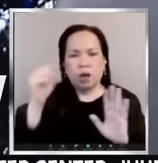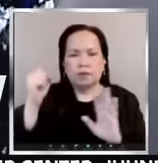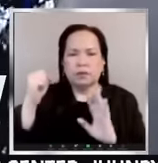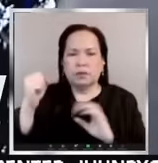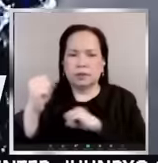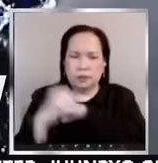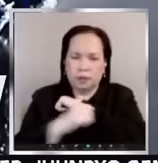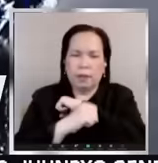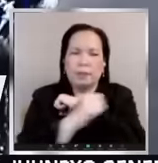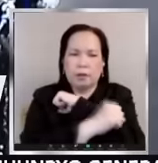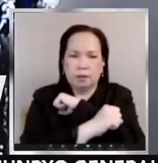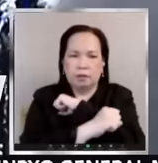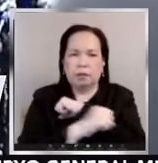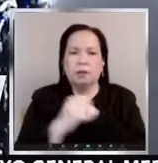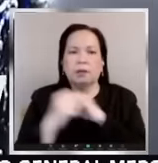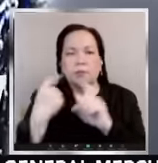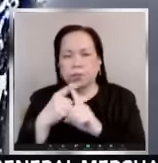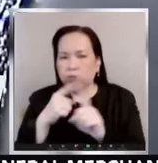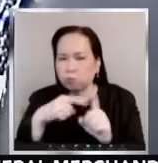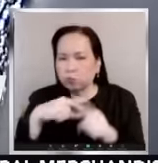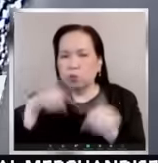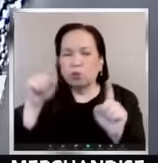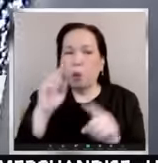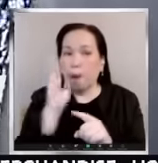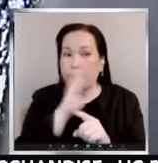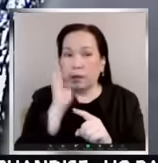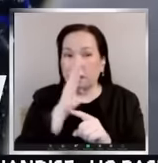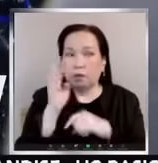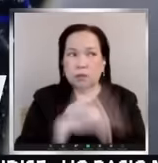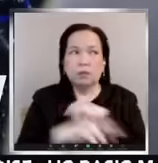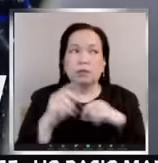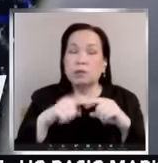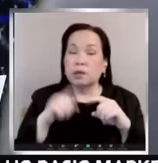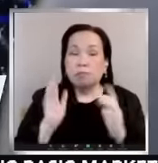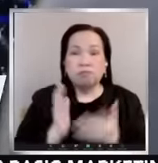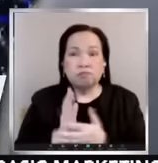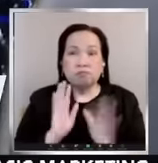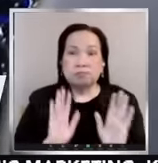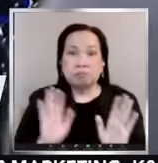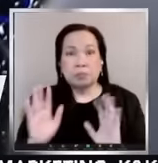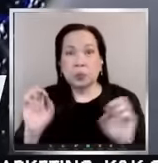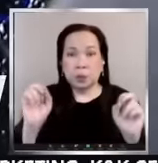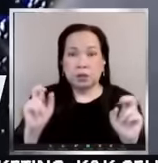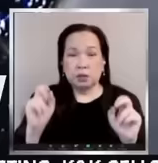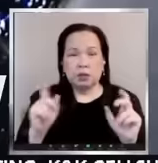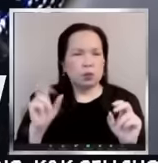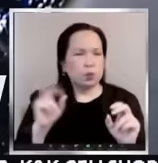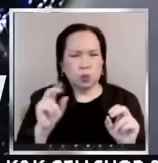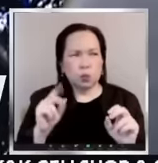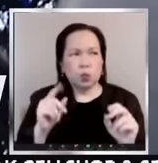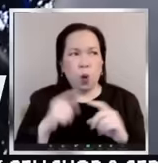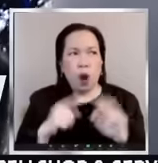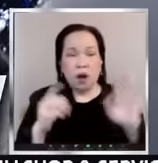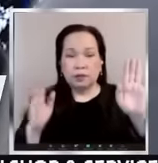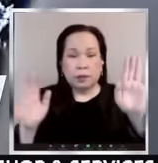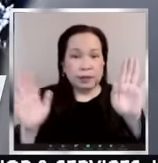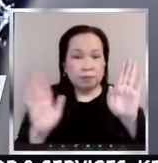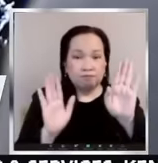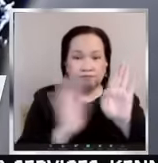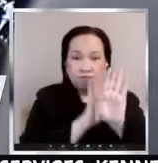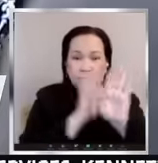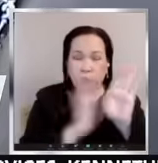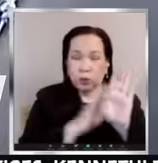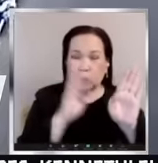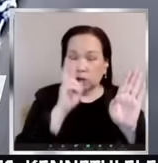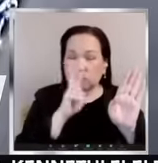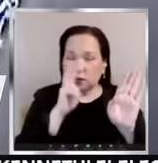Bicol region. But hindi tayo pwedeng maging kampante, no? Basta itong natitirang bahagi ng Eastern Visayas, may inahasaan pa rin po tayo diyang paulan